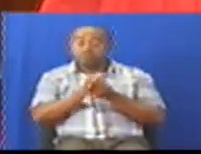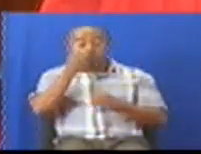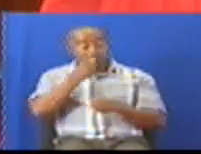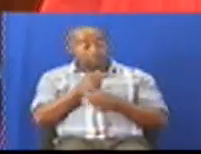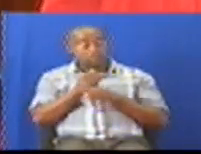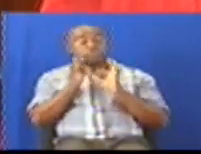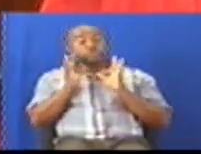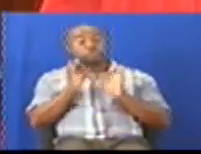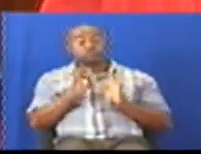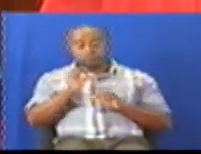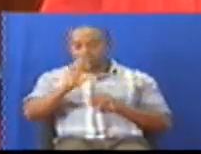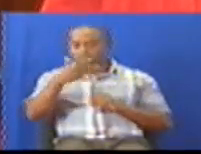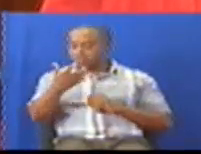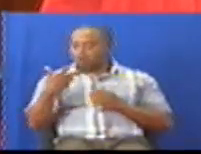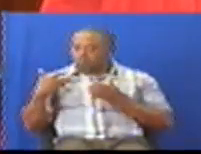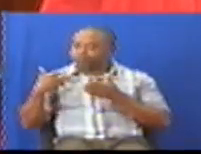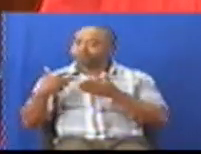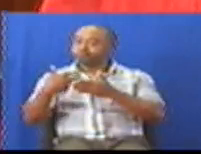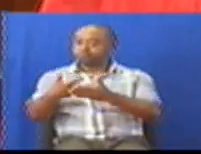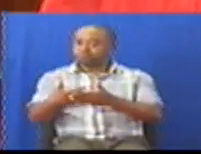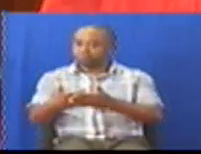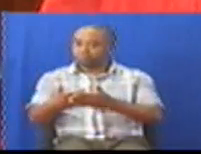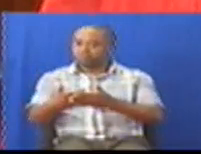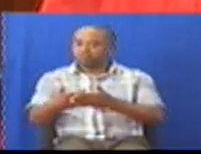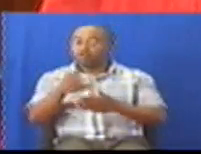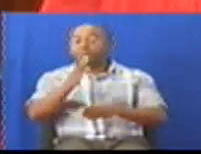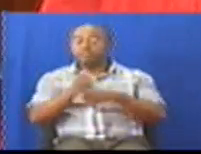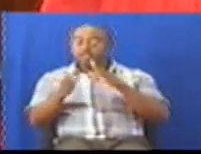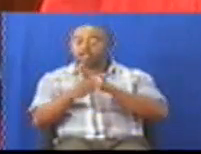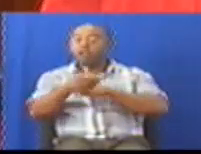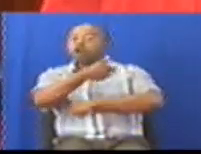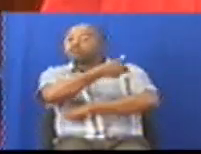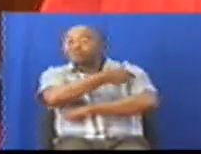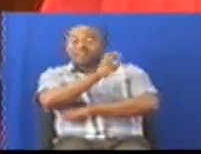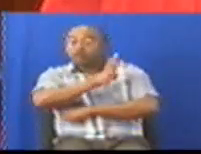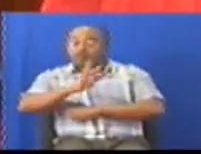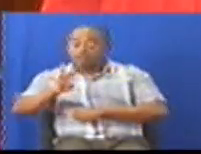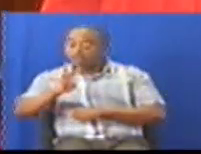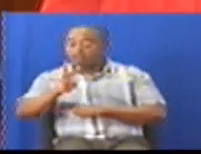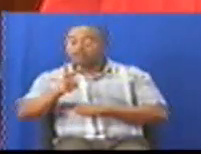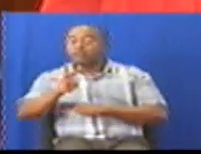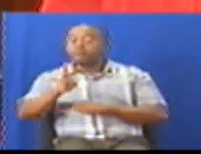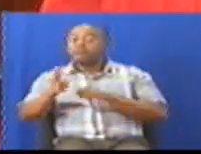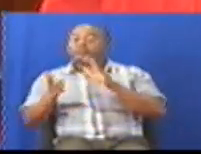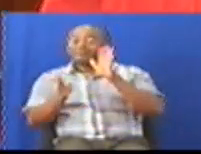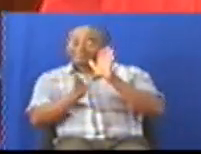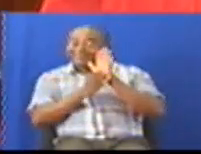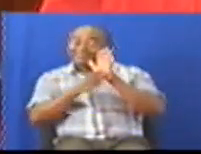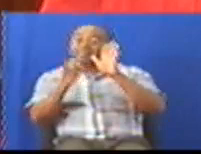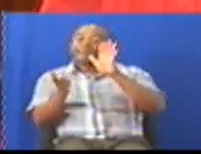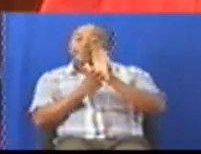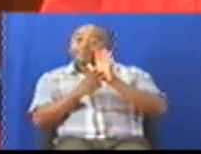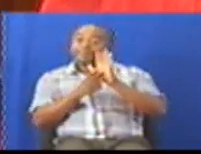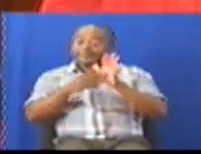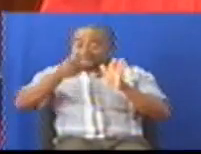miaka mitano ya kujenga hospitali za wilaya 98. Ndani ya mkoa wetu wa Njombe tumepata